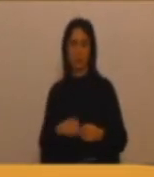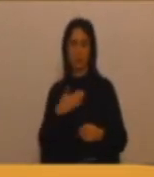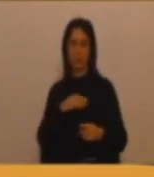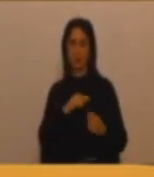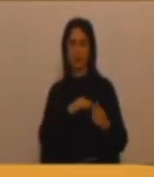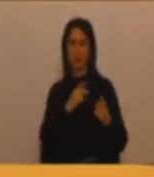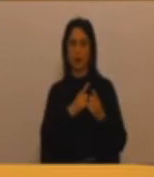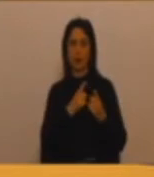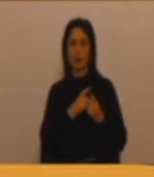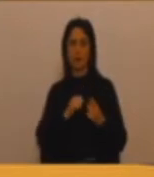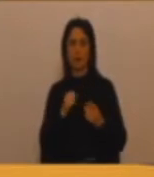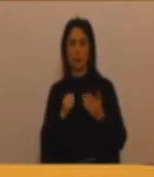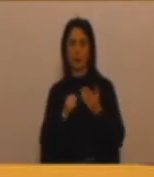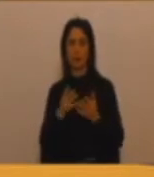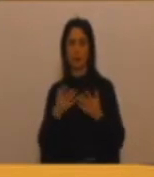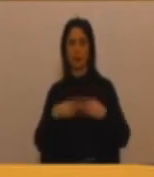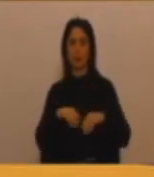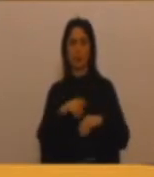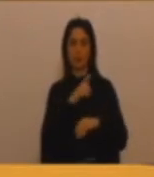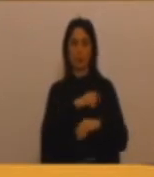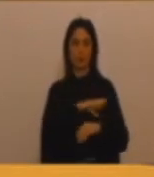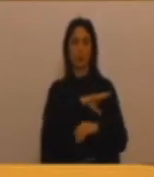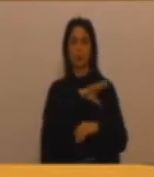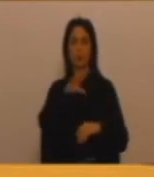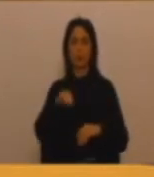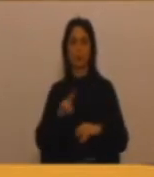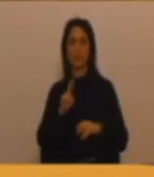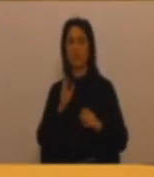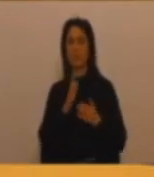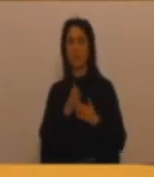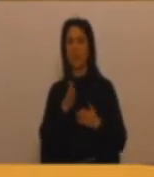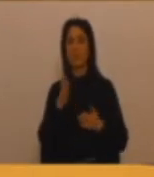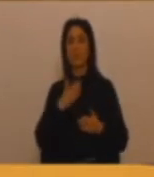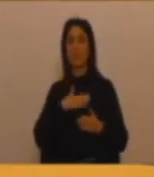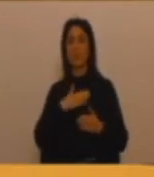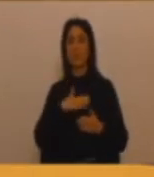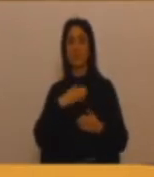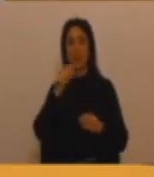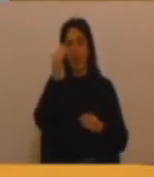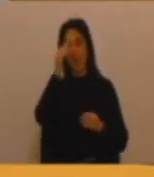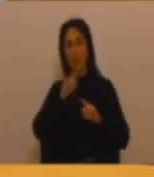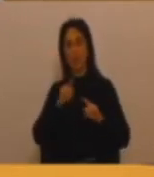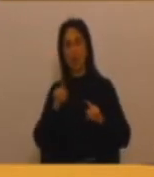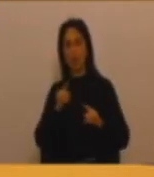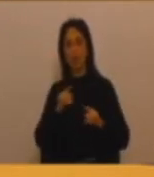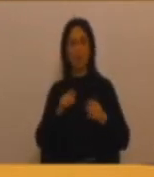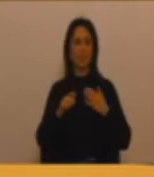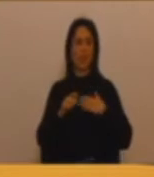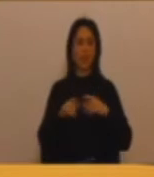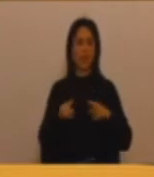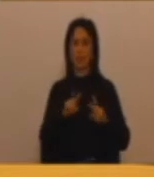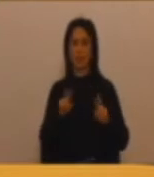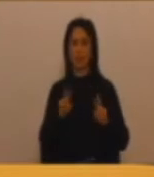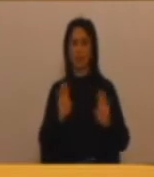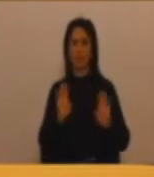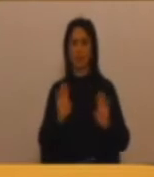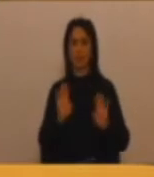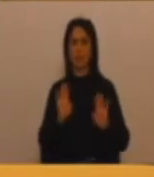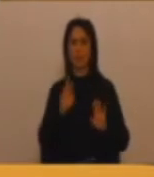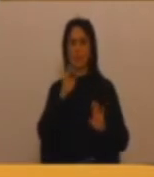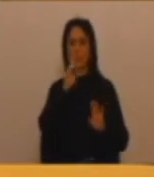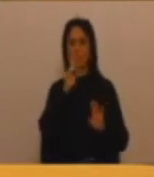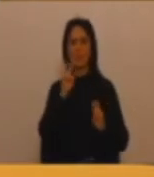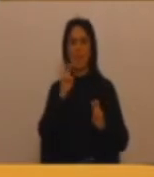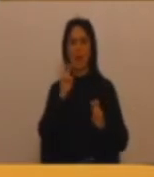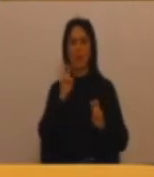კოლეგებს ჩემს მეგობრებს ოჯახის წევრებს სულ ყველა საქმისანდებით ჩემთვის პოზიცია ოპოზიცია ერთი ხართ აკა სულ ყველანი წამლის